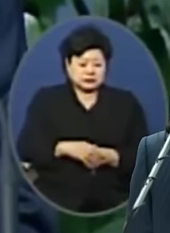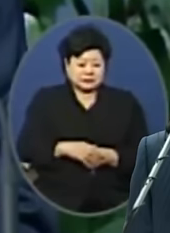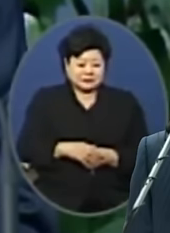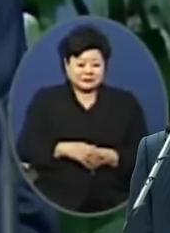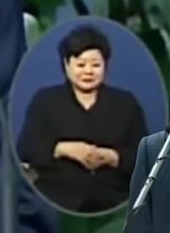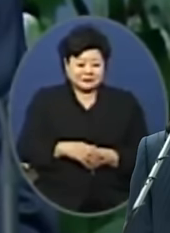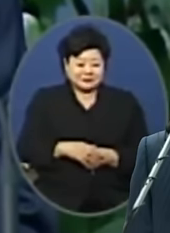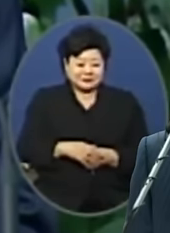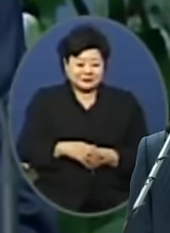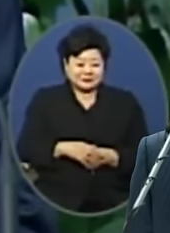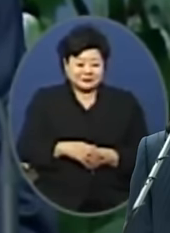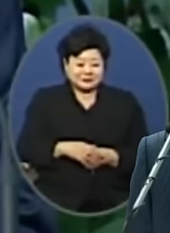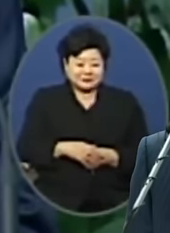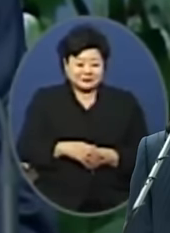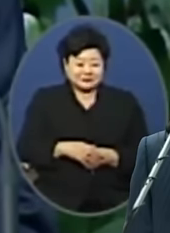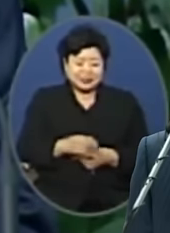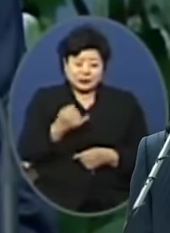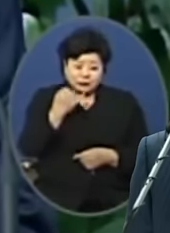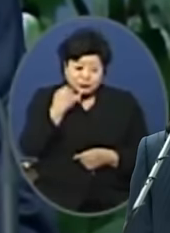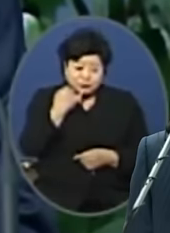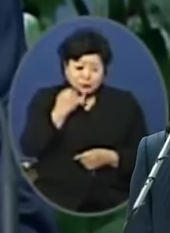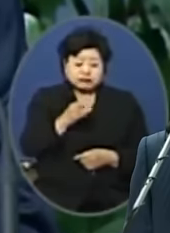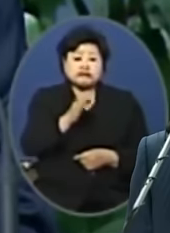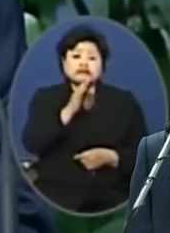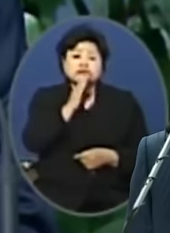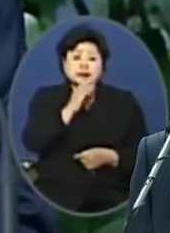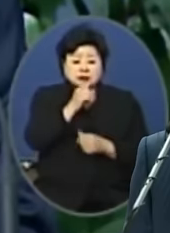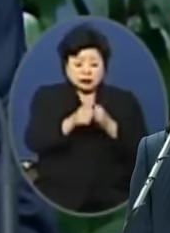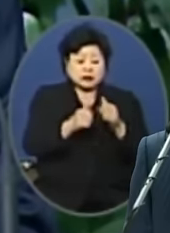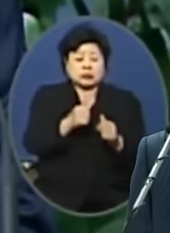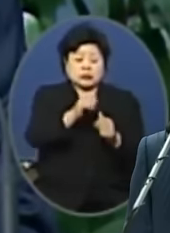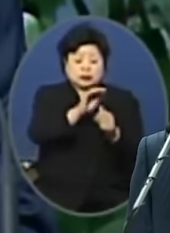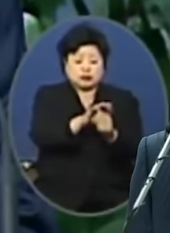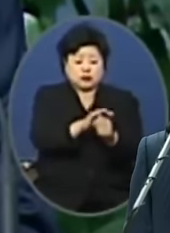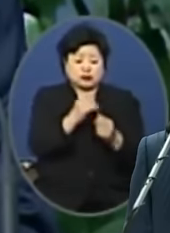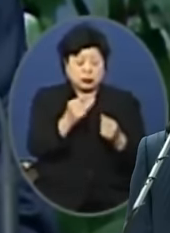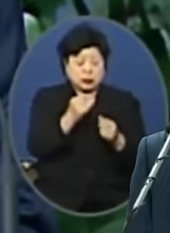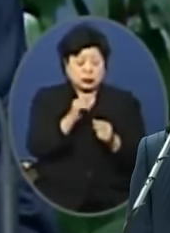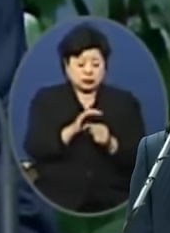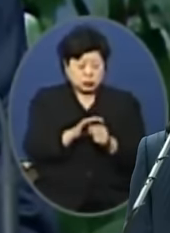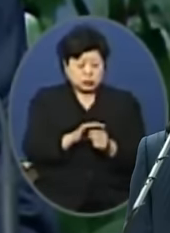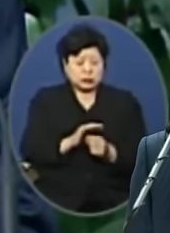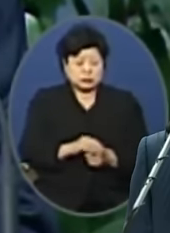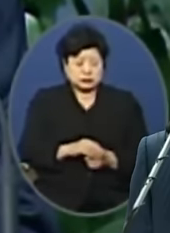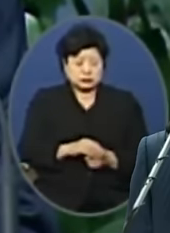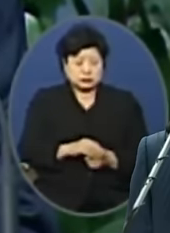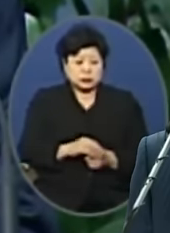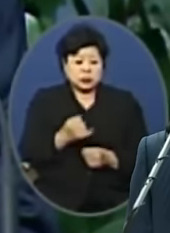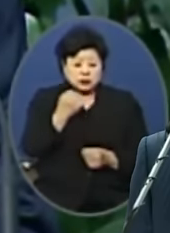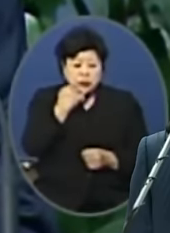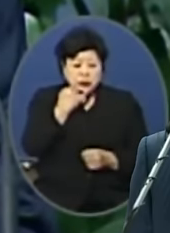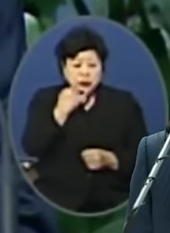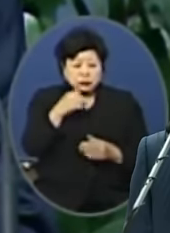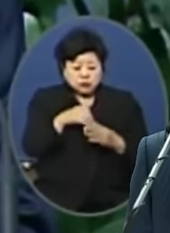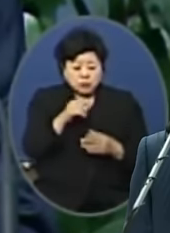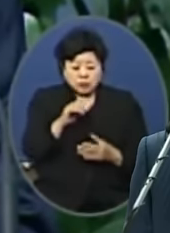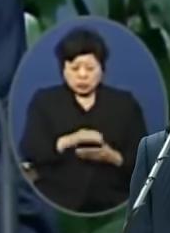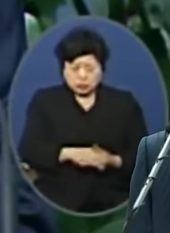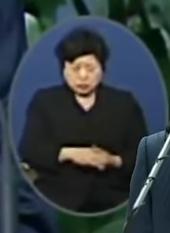그러니까 괜찮을까요? 괜찮은 게 아니라 하나님이 그렇게 말씀하셨으니까 괜찮을까요? 하는 그것도 심어진다.